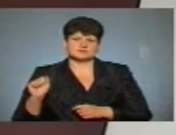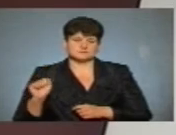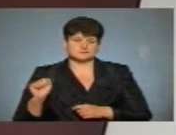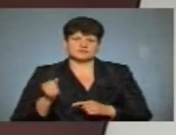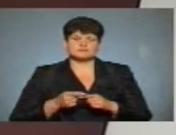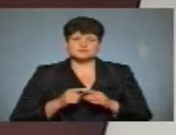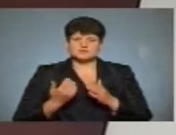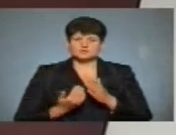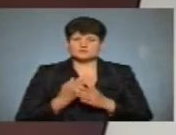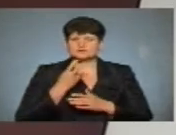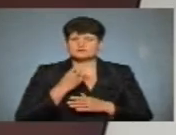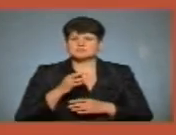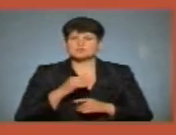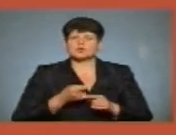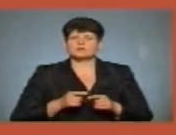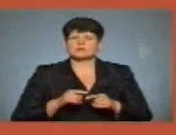випуску дивіться про таке.